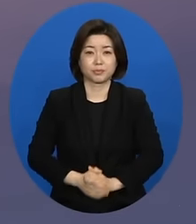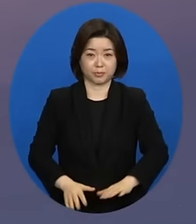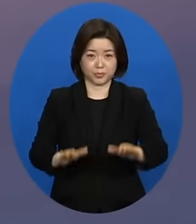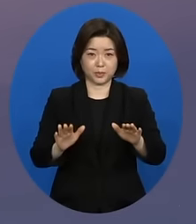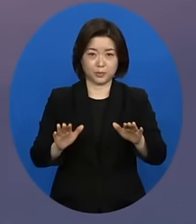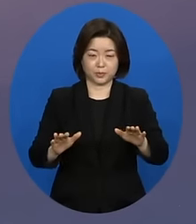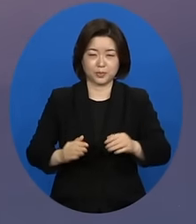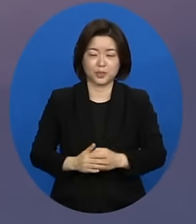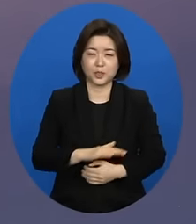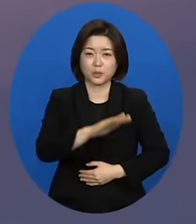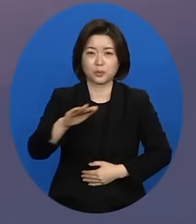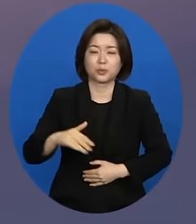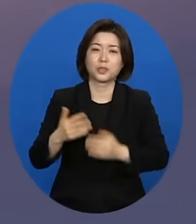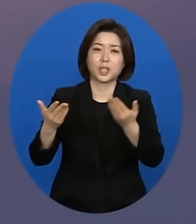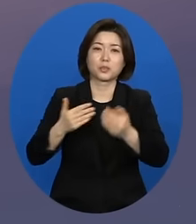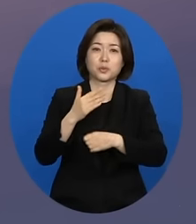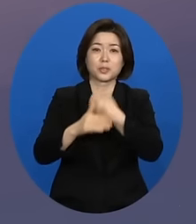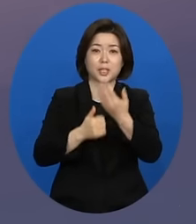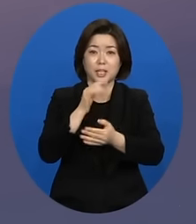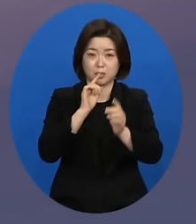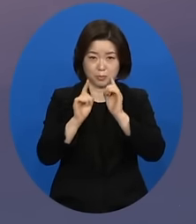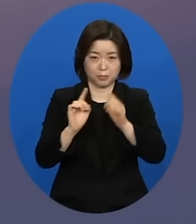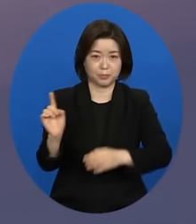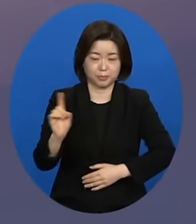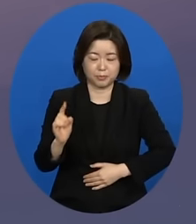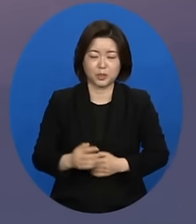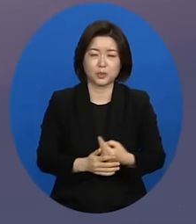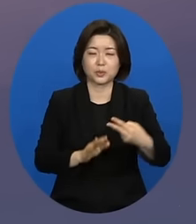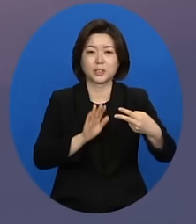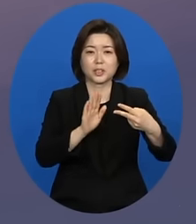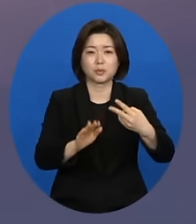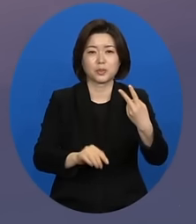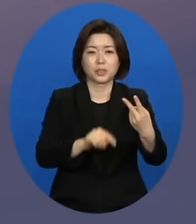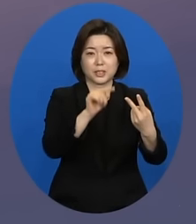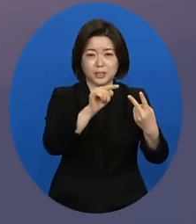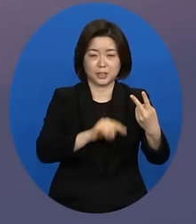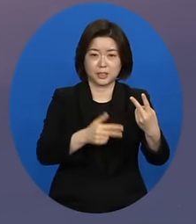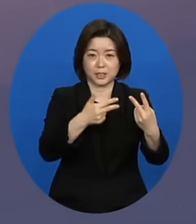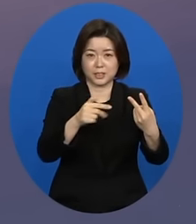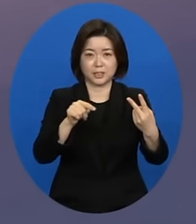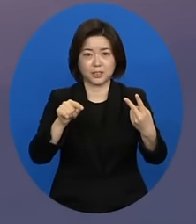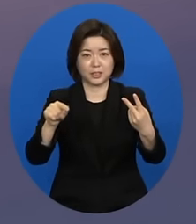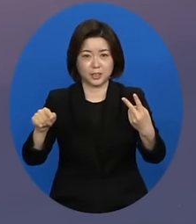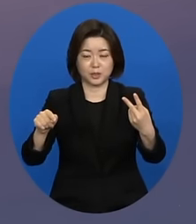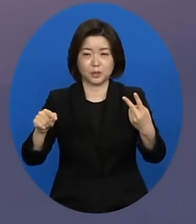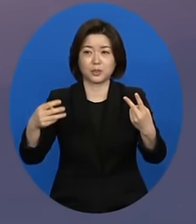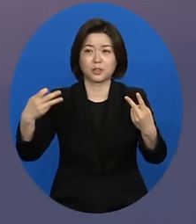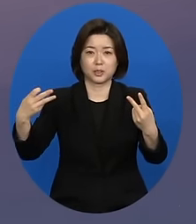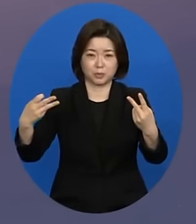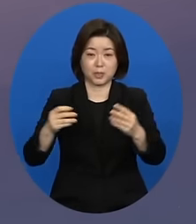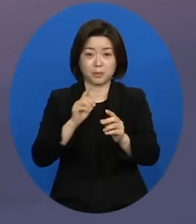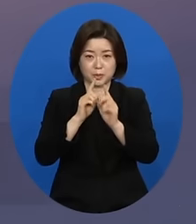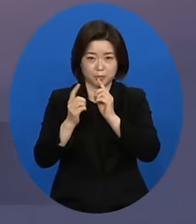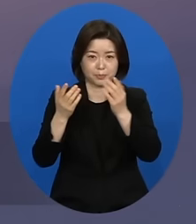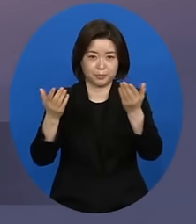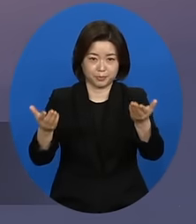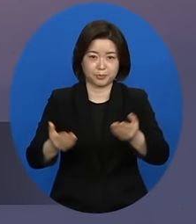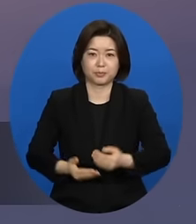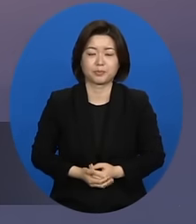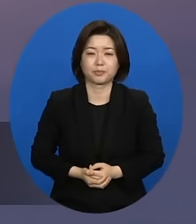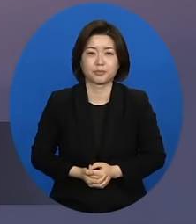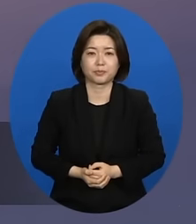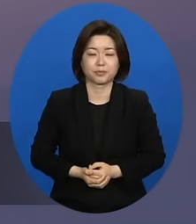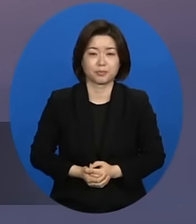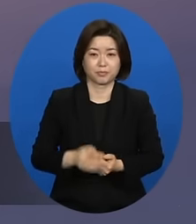오늘 우리에게 주시는 하나님의 말씀은 디모데후서 2장 7절에서 13절의 말씀입니다.